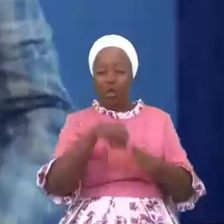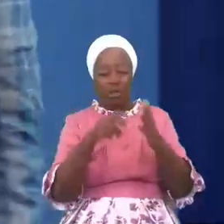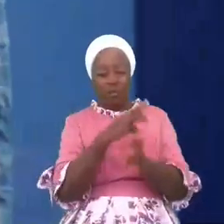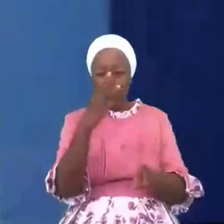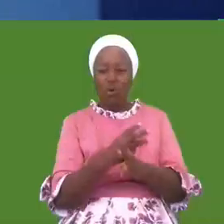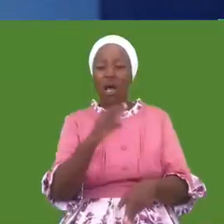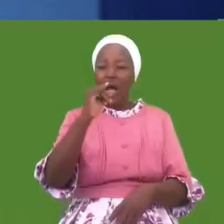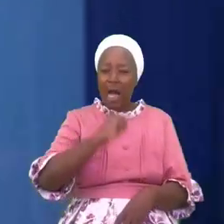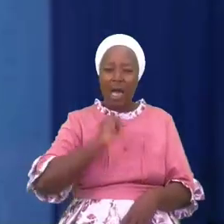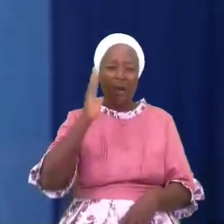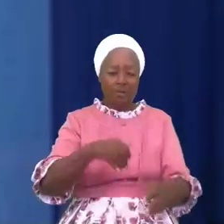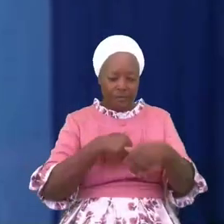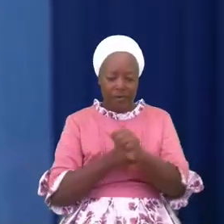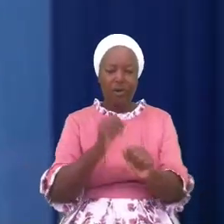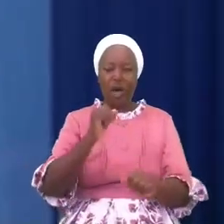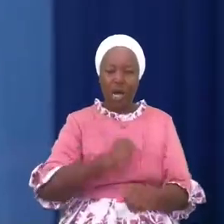monde,